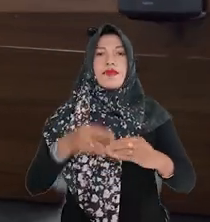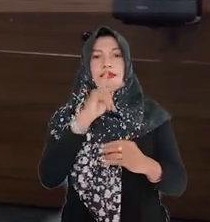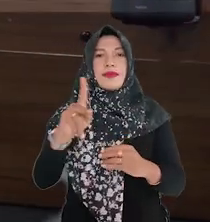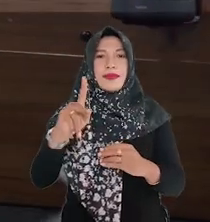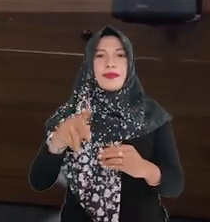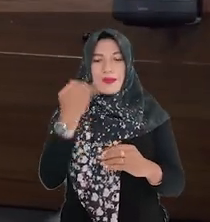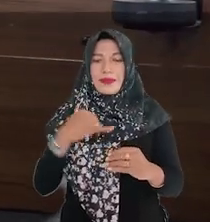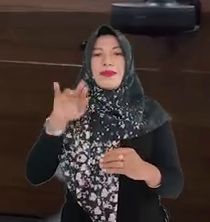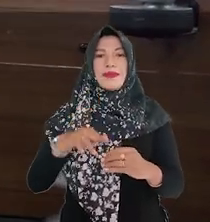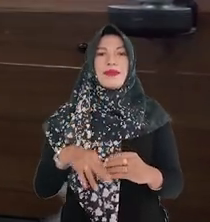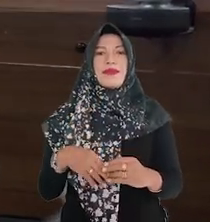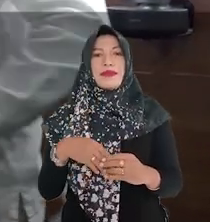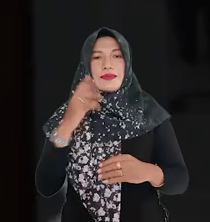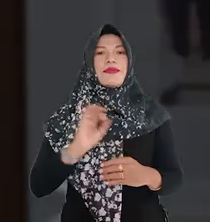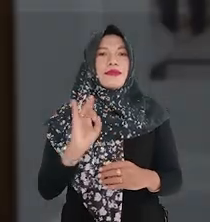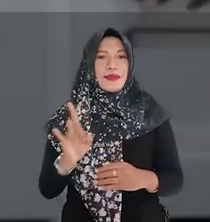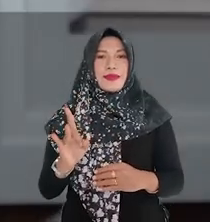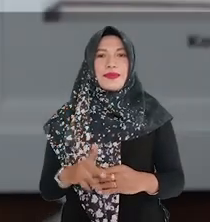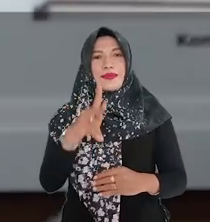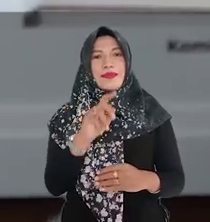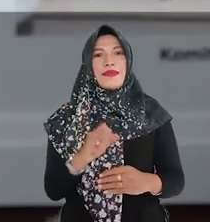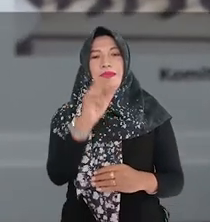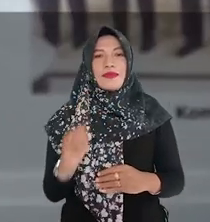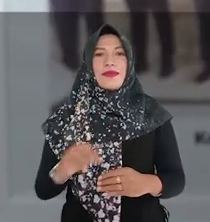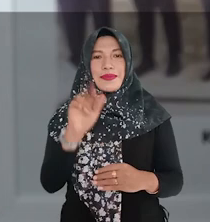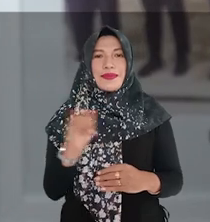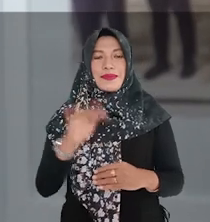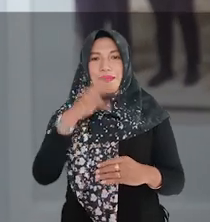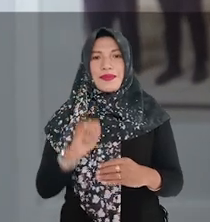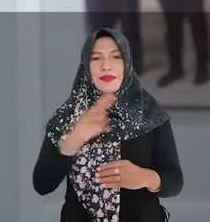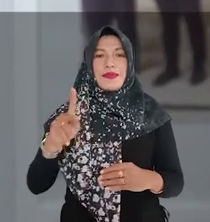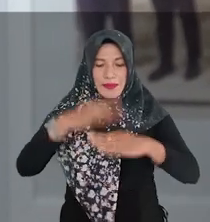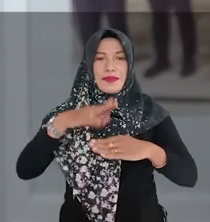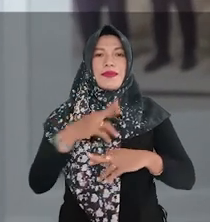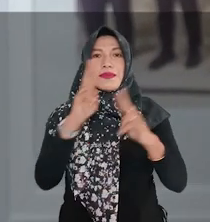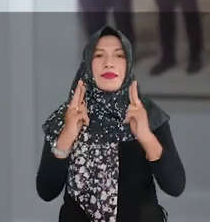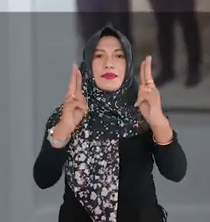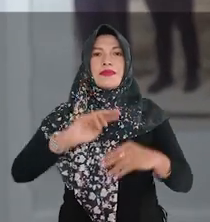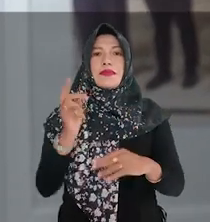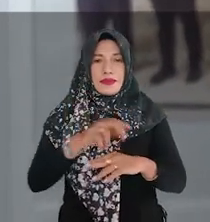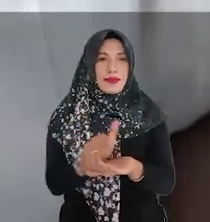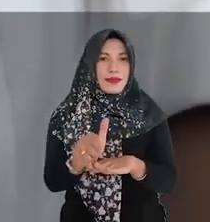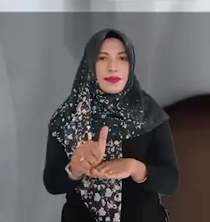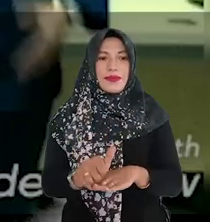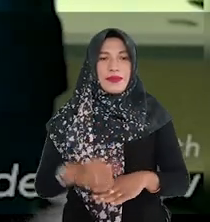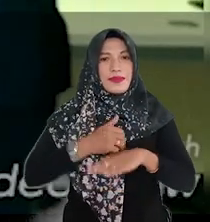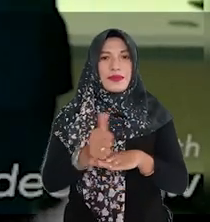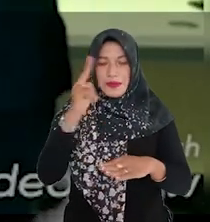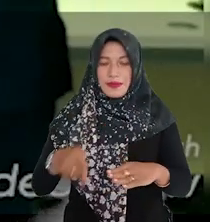perbaiki komunikasi internal 18.cso game rehab medik tingkatkan respon time